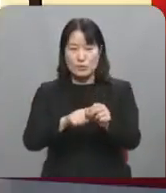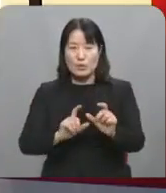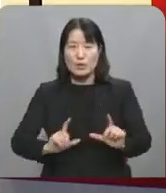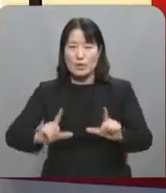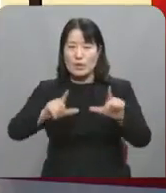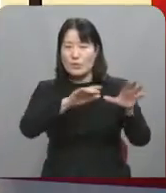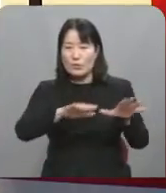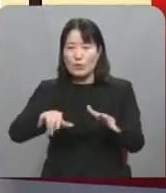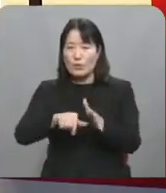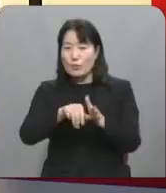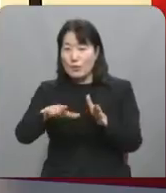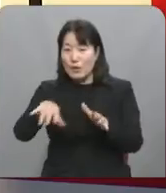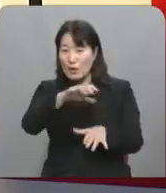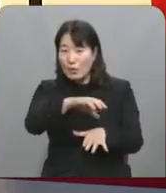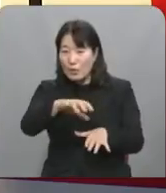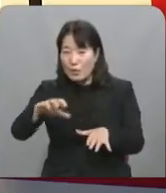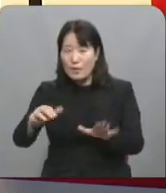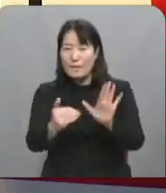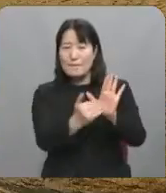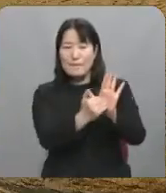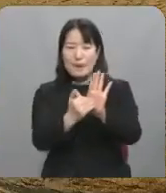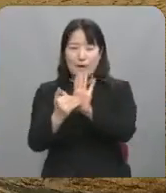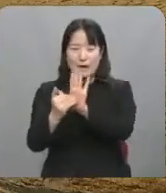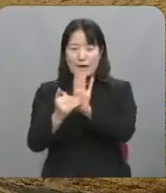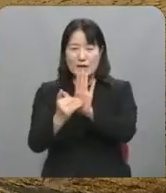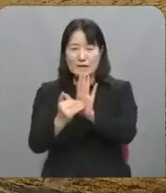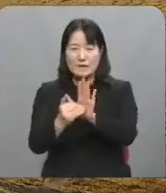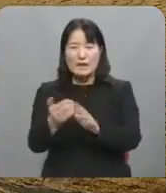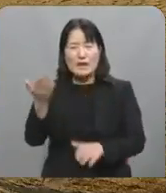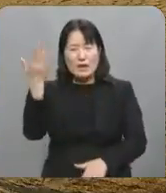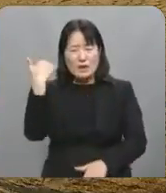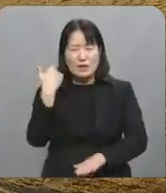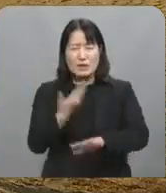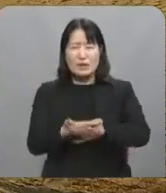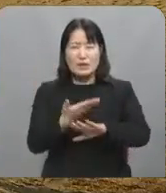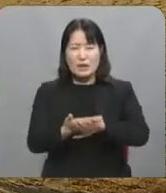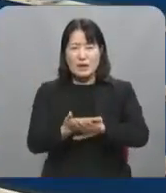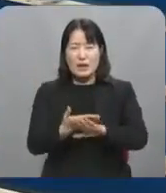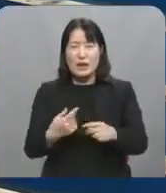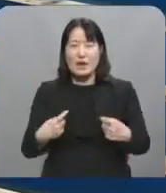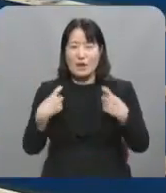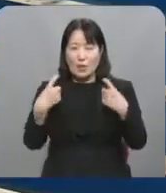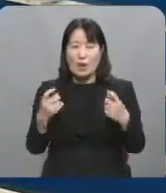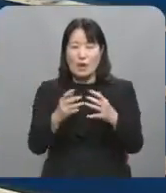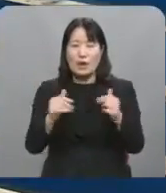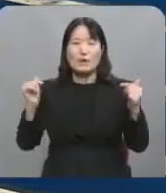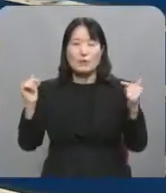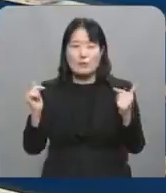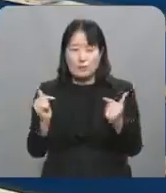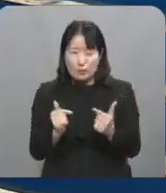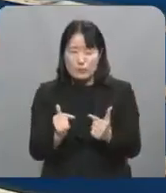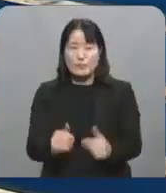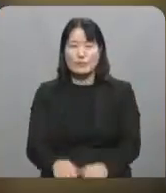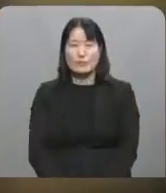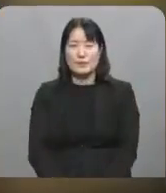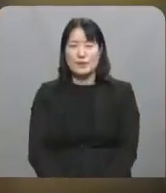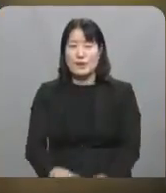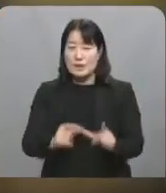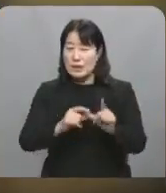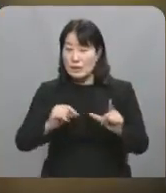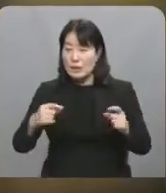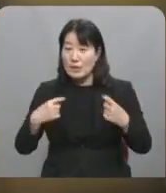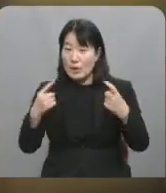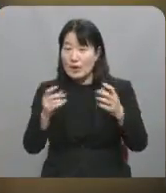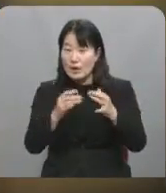해맞이 명소와 해변 출입이 통제되면서 예년과 달리 해맞이객들은 확연히 줄었습니다. 대다수